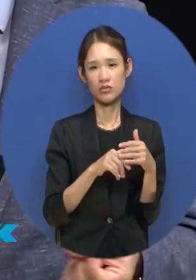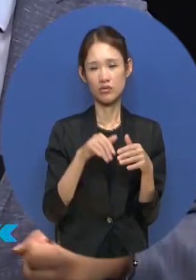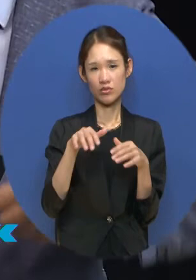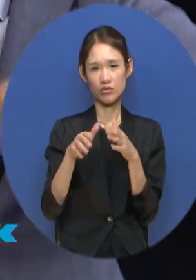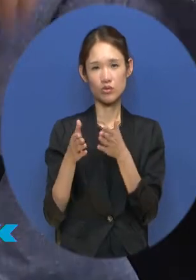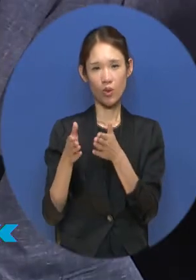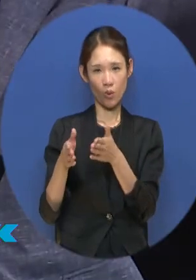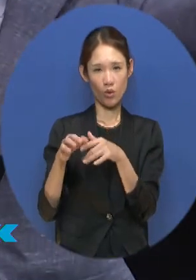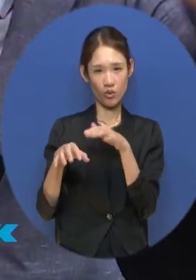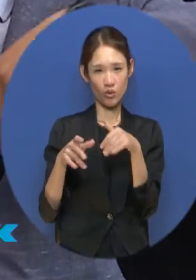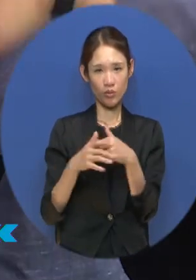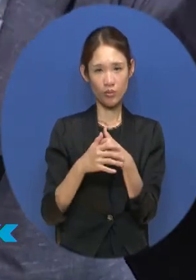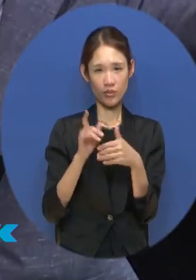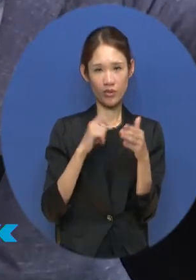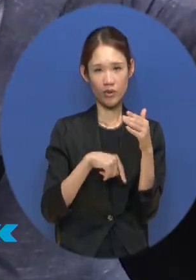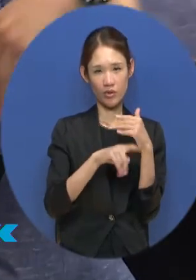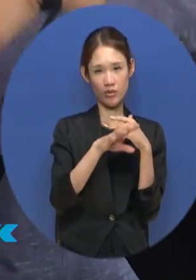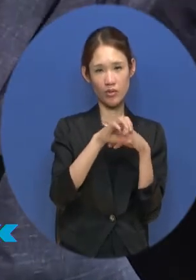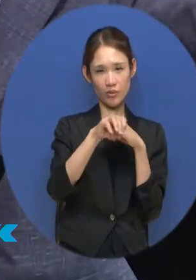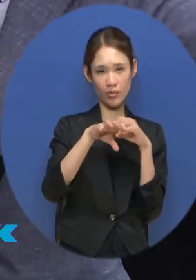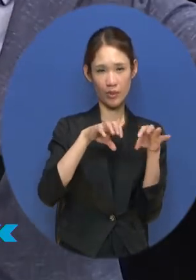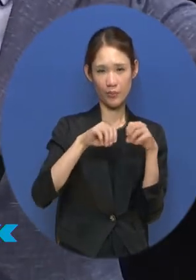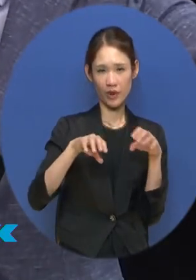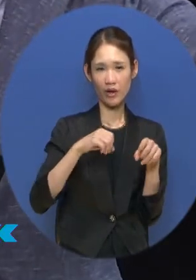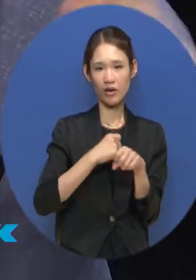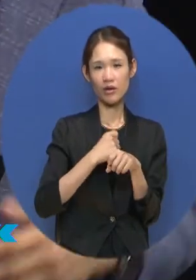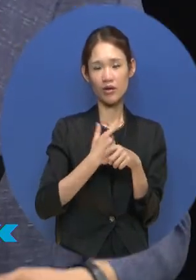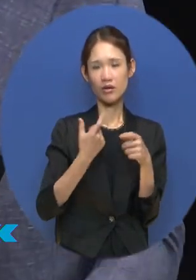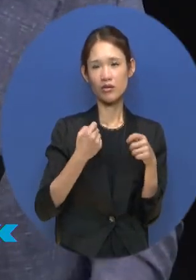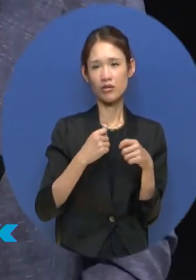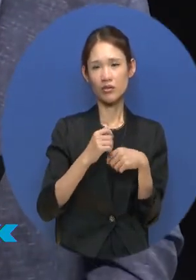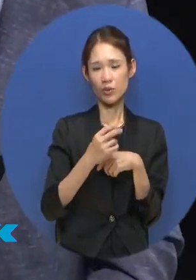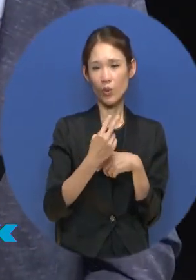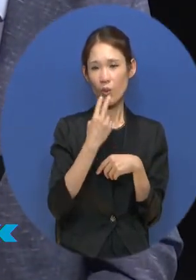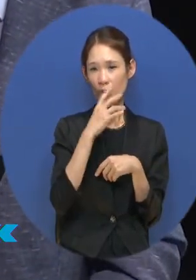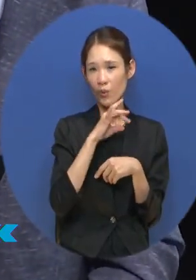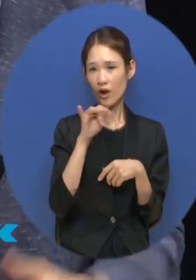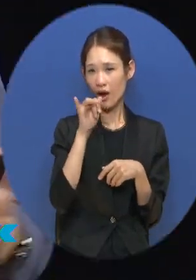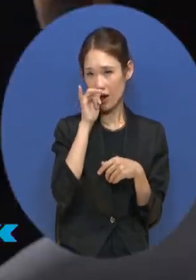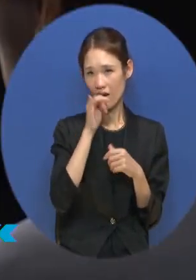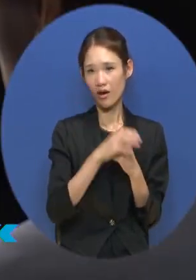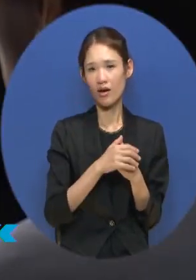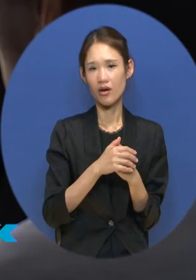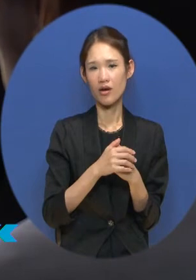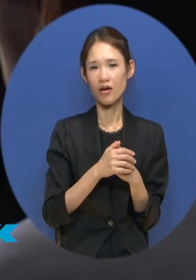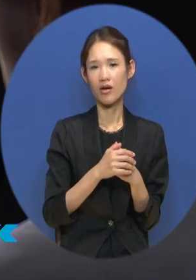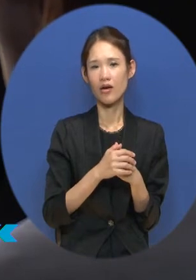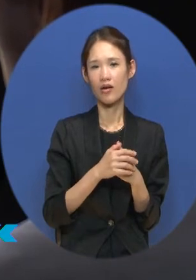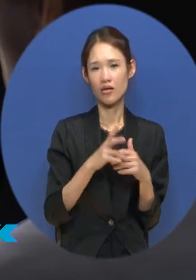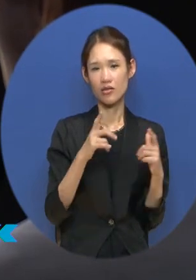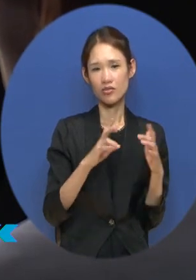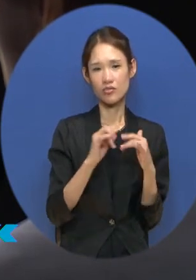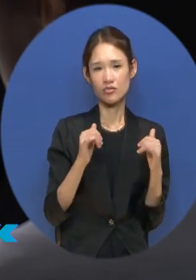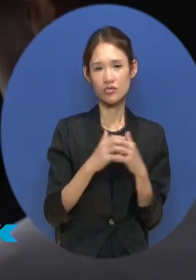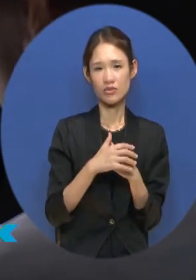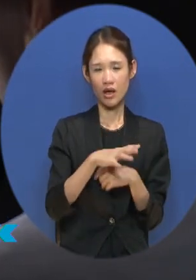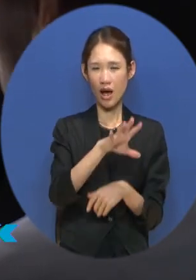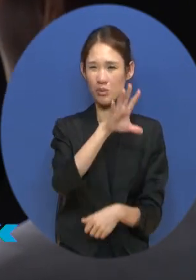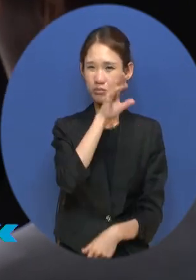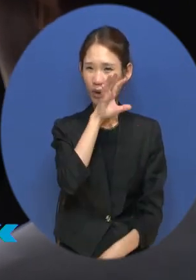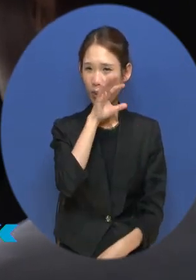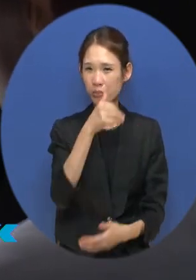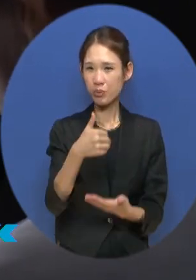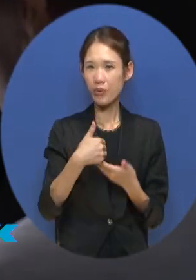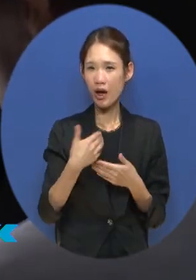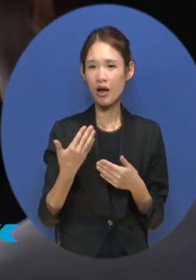도로 주변에서 이렇게 밖으로 벤틸레이션 돼서 나가는 그런 공기가 가끔 있습니다. 그럴 때 이제 지역 주민들이 또 민원이